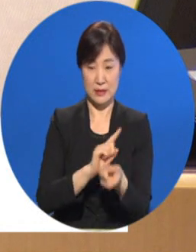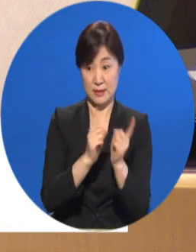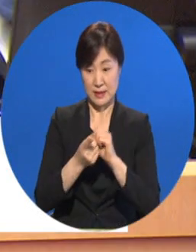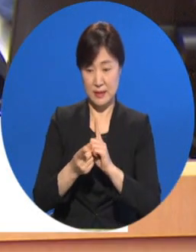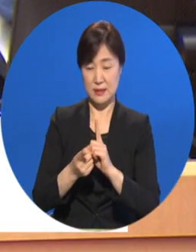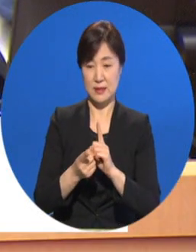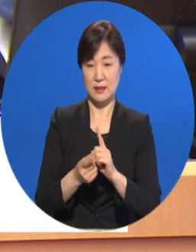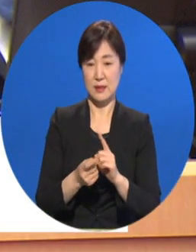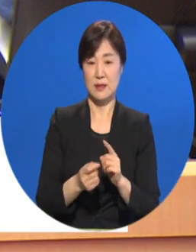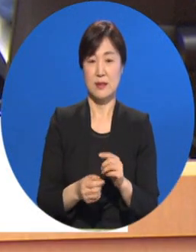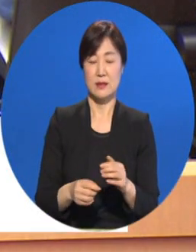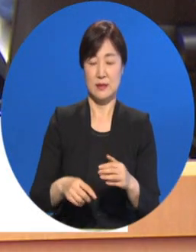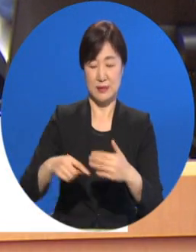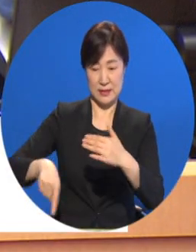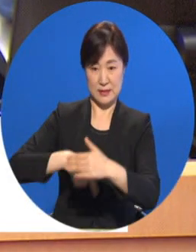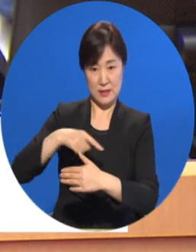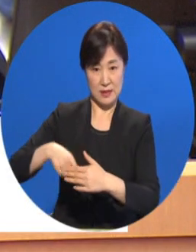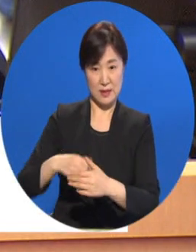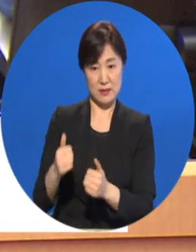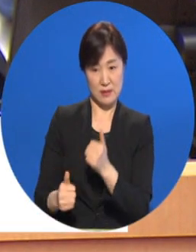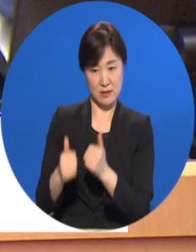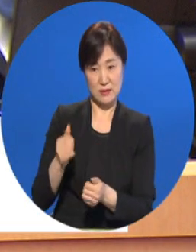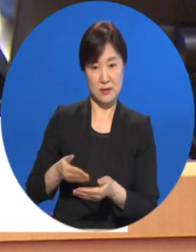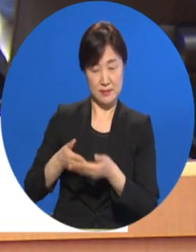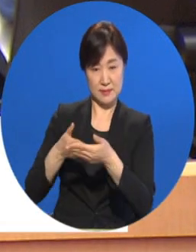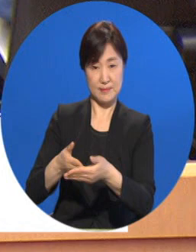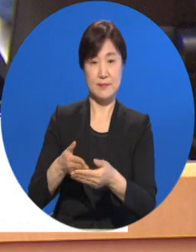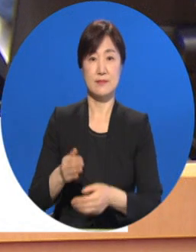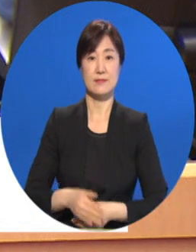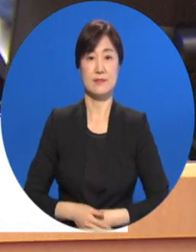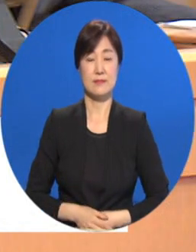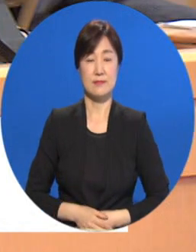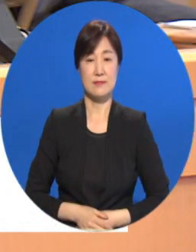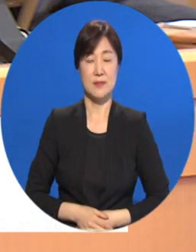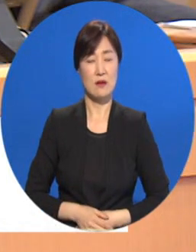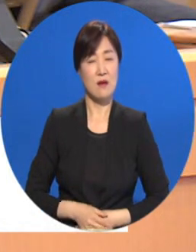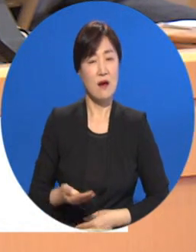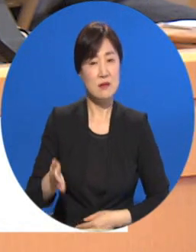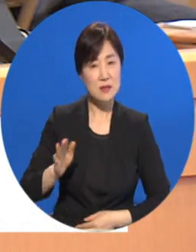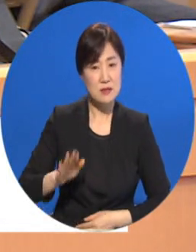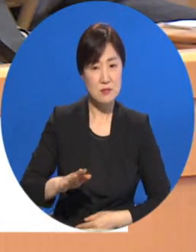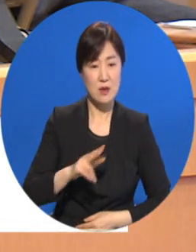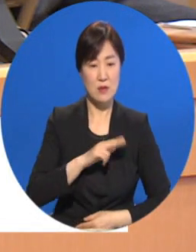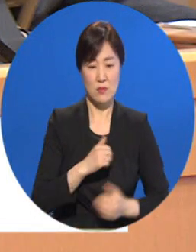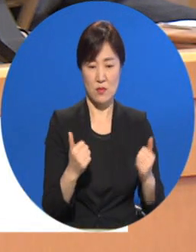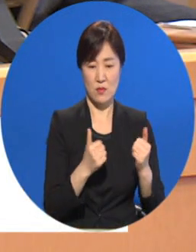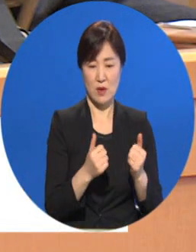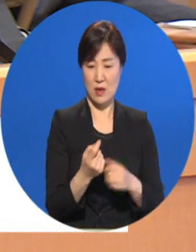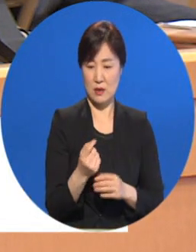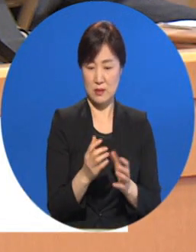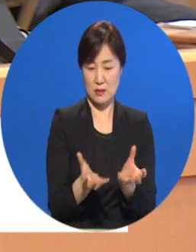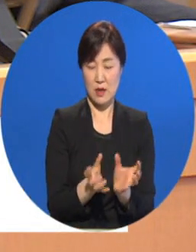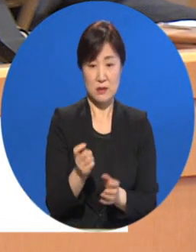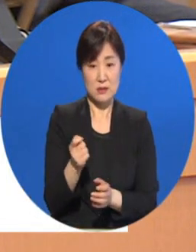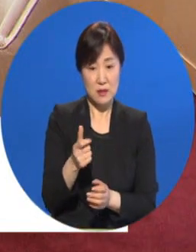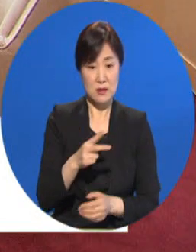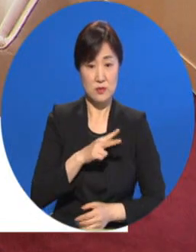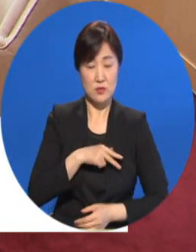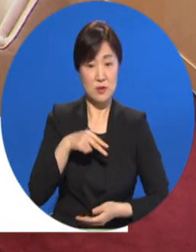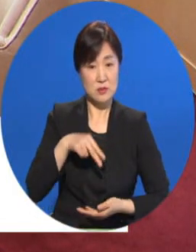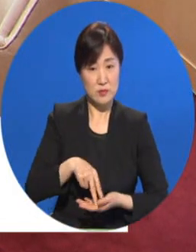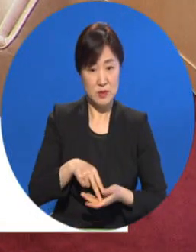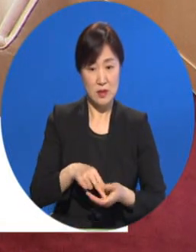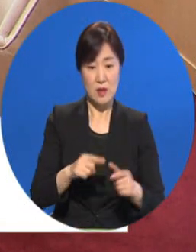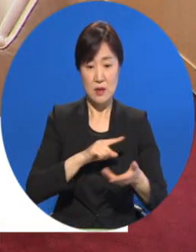앞서 당내 경선을 치르자는 제안을 한 것으로 알려지고 있습니다. 이에 대해 의회 내 소수 정당 의원들은 지방의회